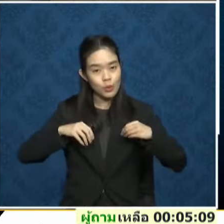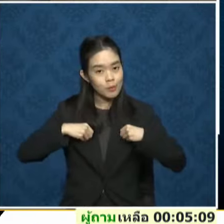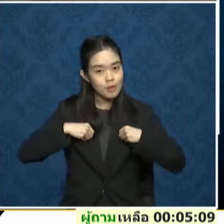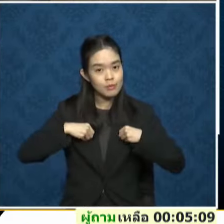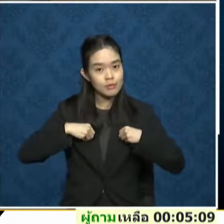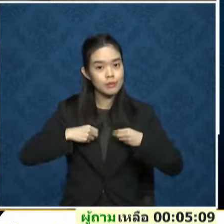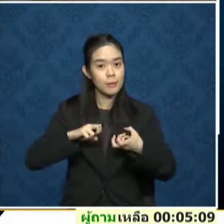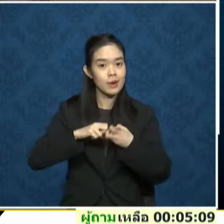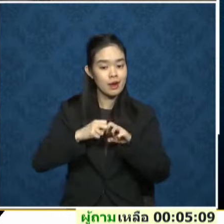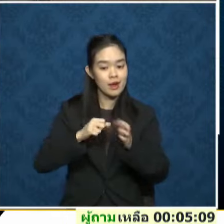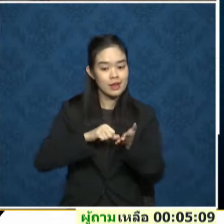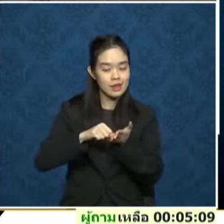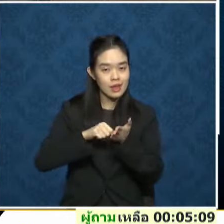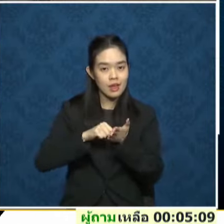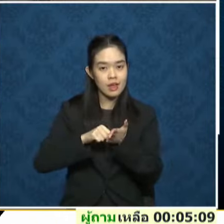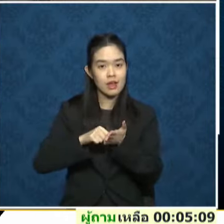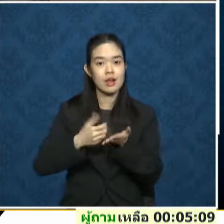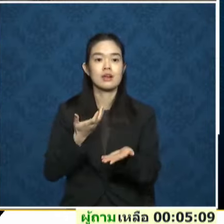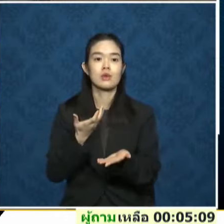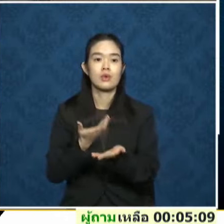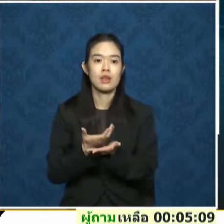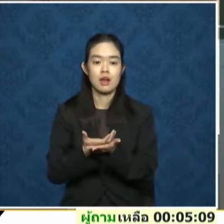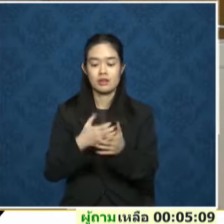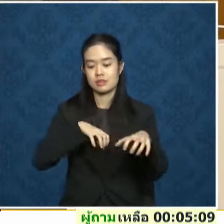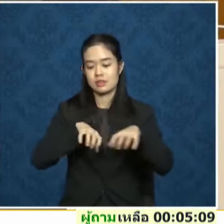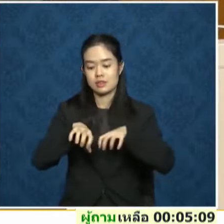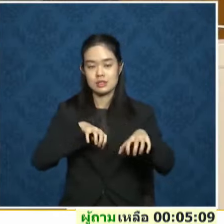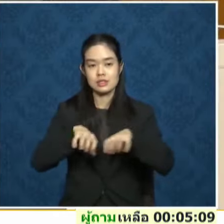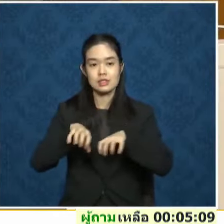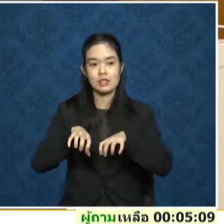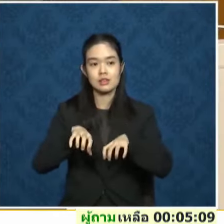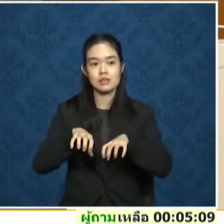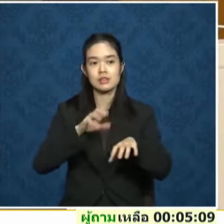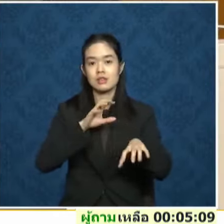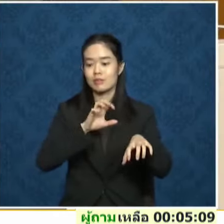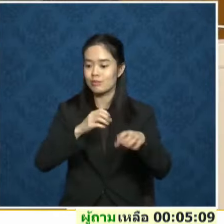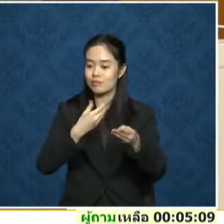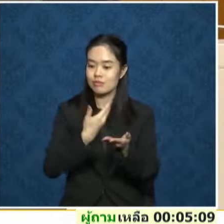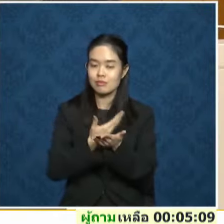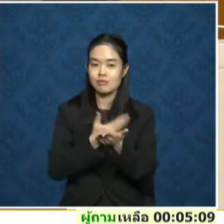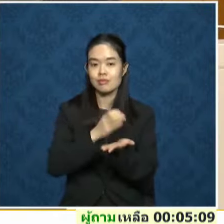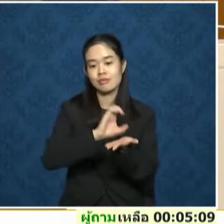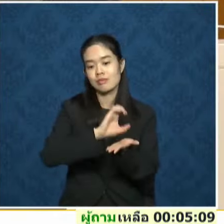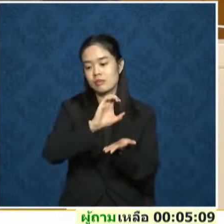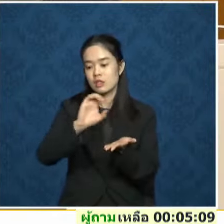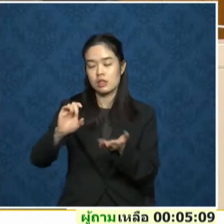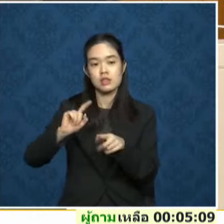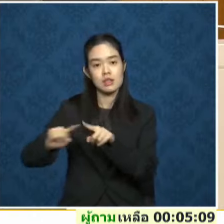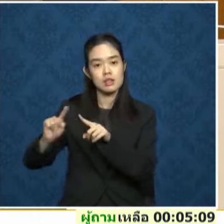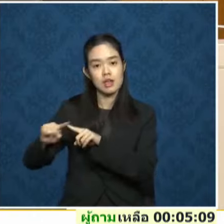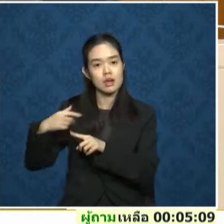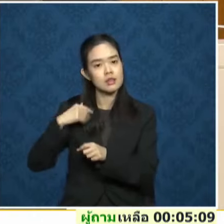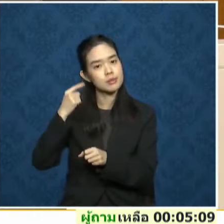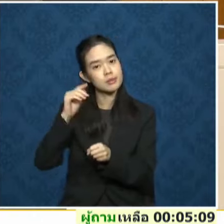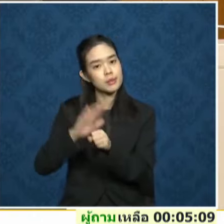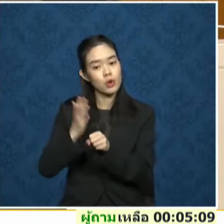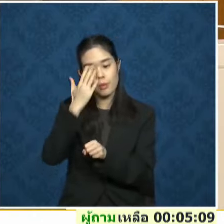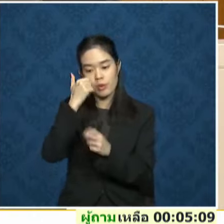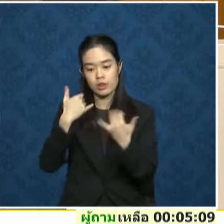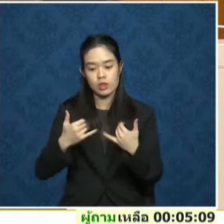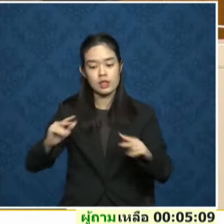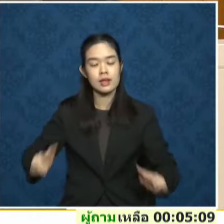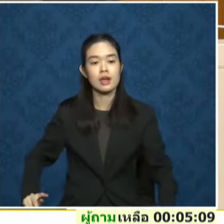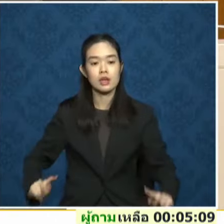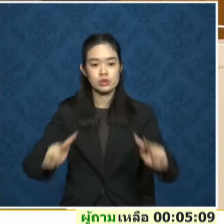การจัดสรรตามที่กระทรวงต้องการครับแม้ว่าวันนี้กระทรวงกำลังทำเรื่องที่จะของบกลางที่จะจ้